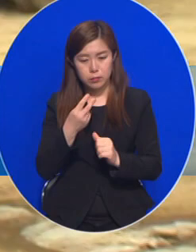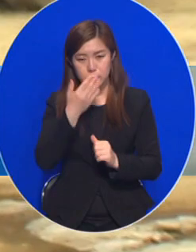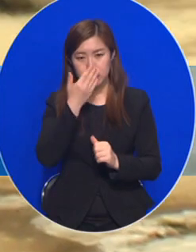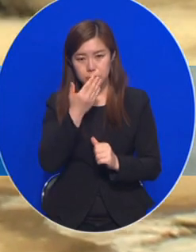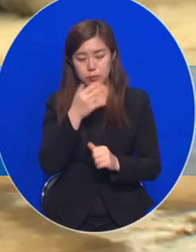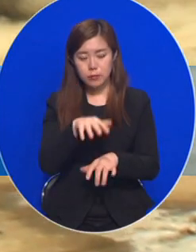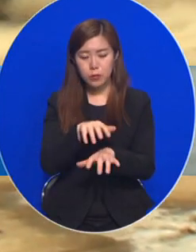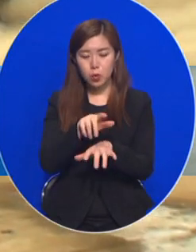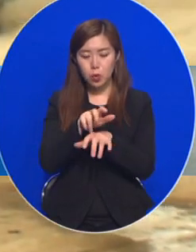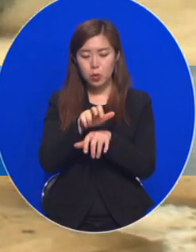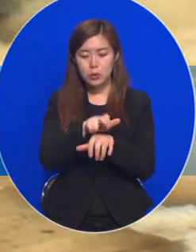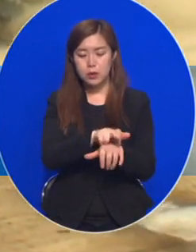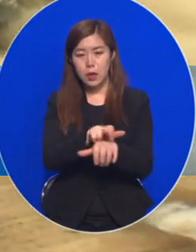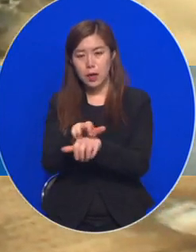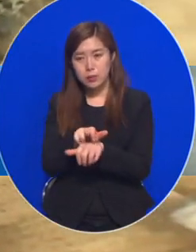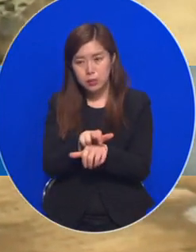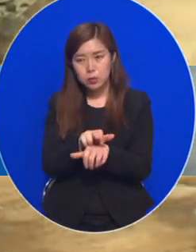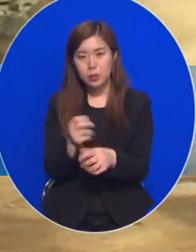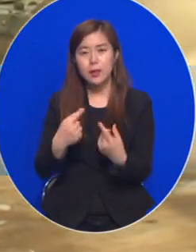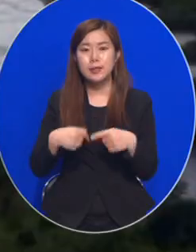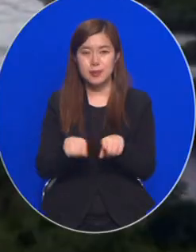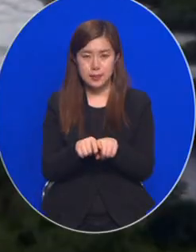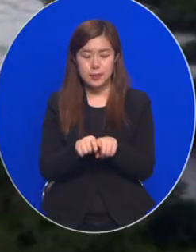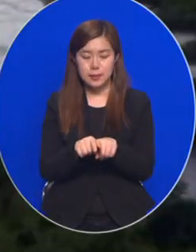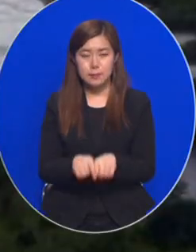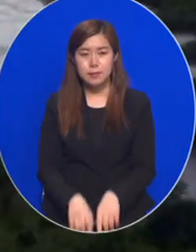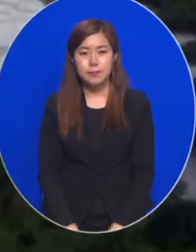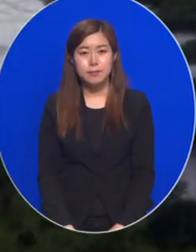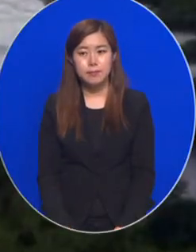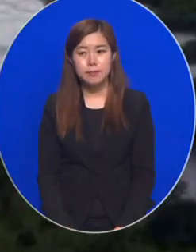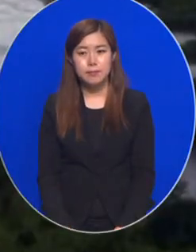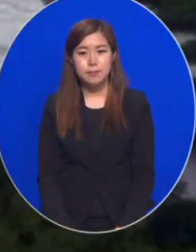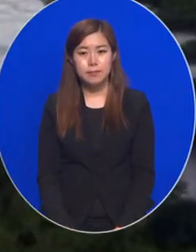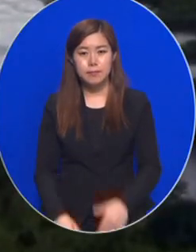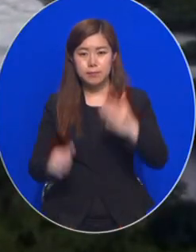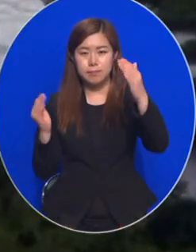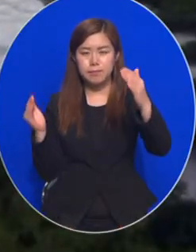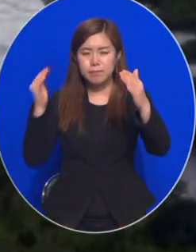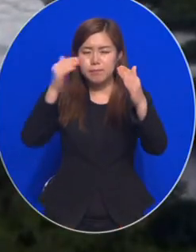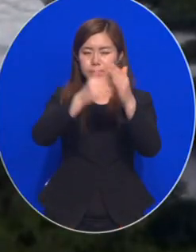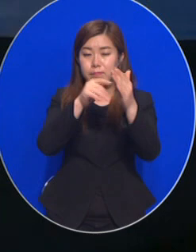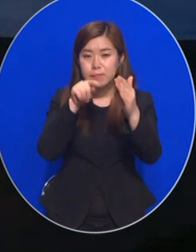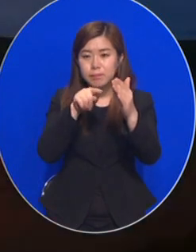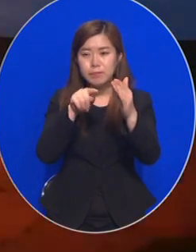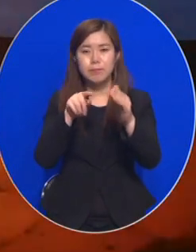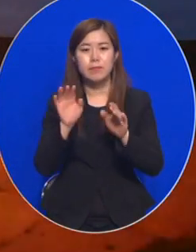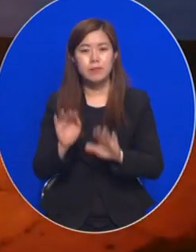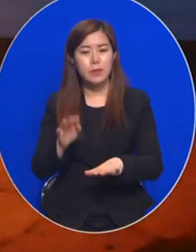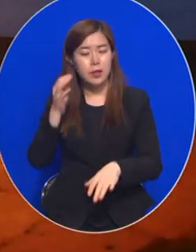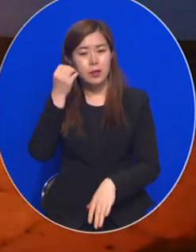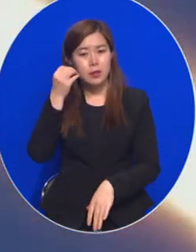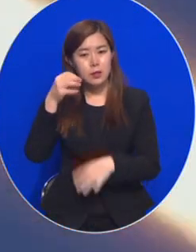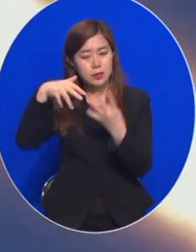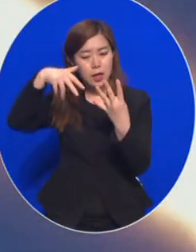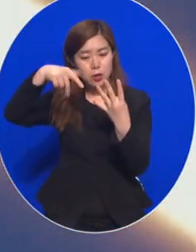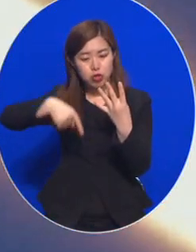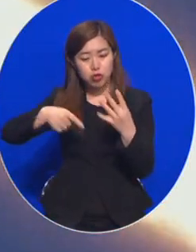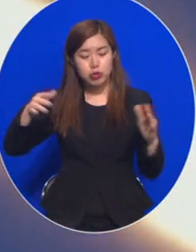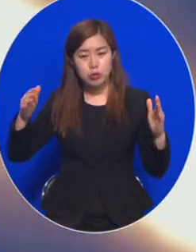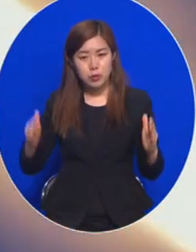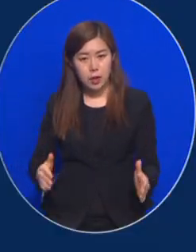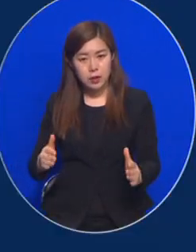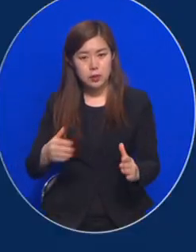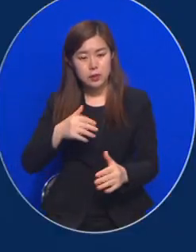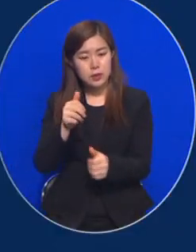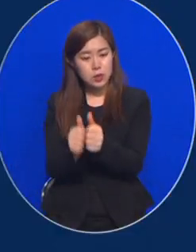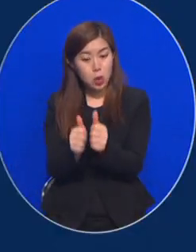신속한 기동 작전을 펼칠 수 있습니다 목표 궤도에 진입한 아씨 스 이 의원은 앞으로 4주간 성능시험을 거쳐 오는